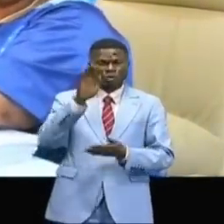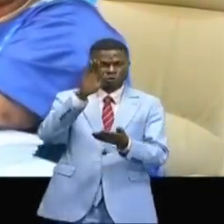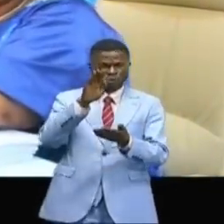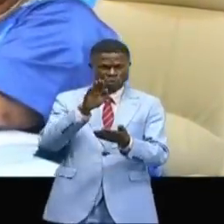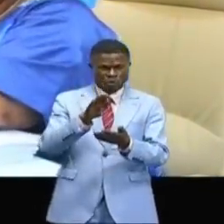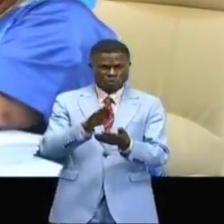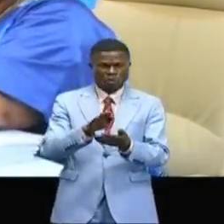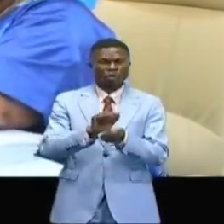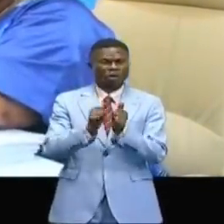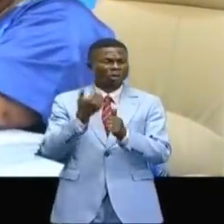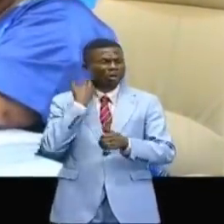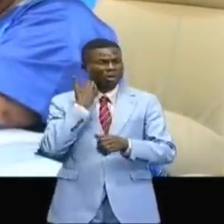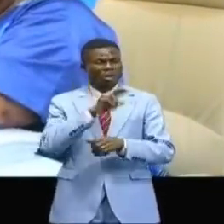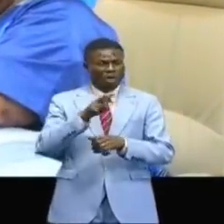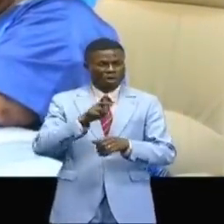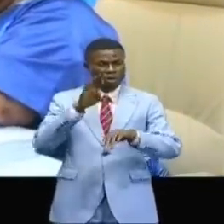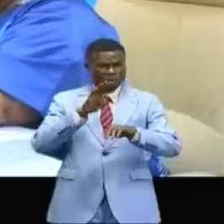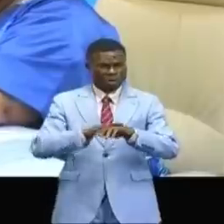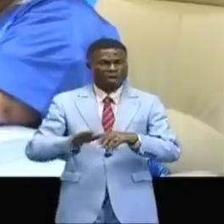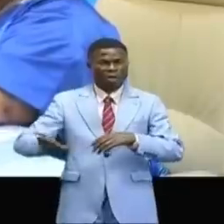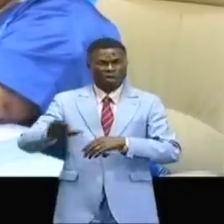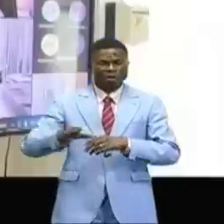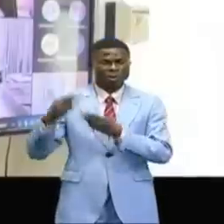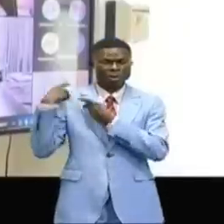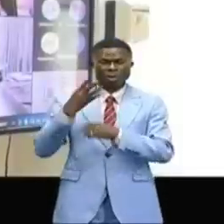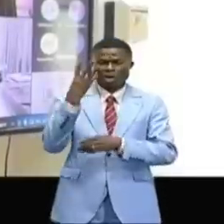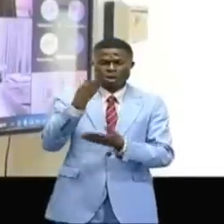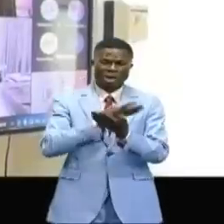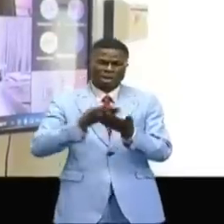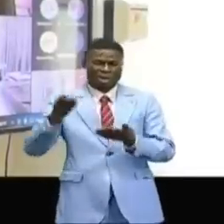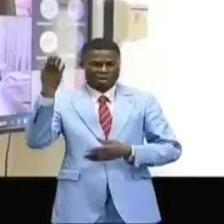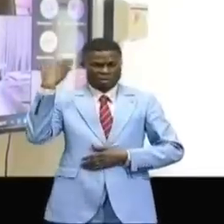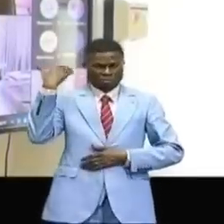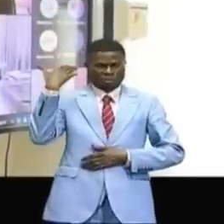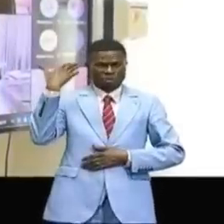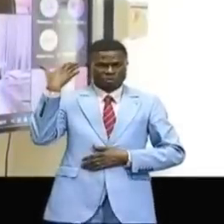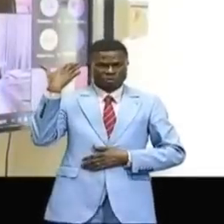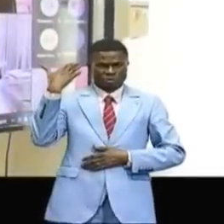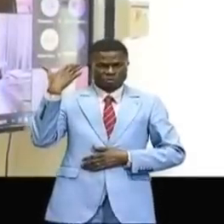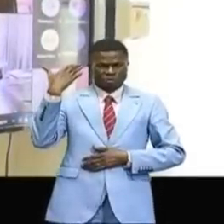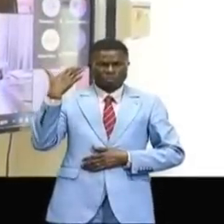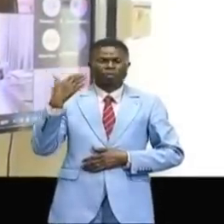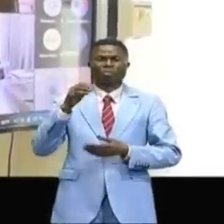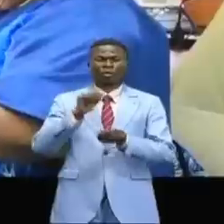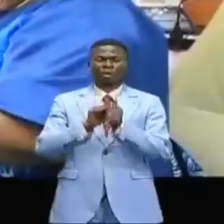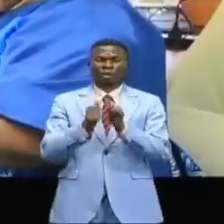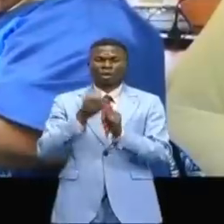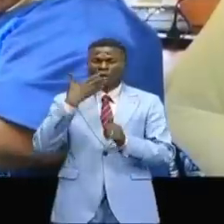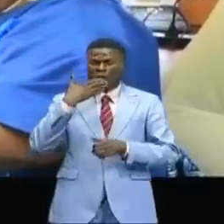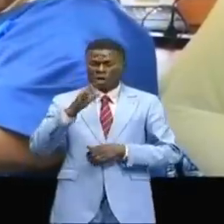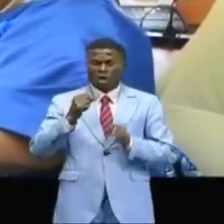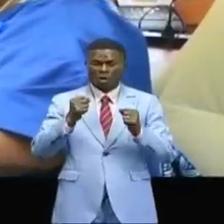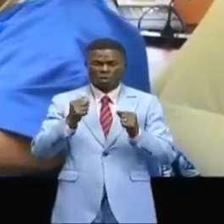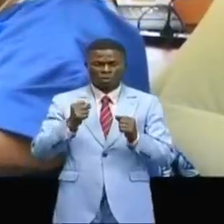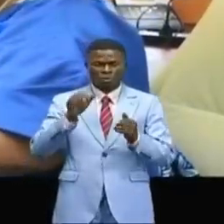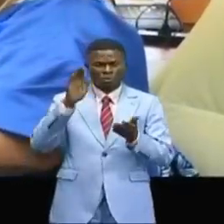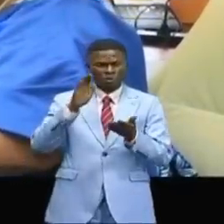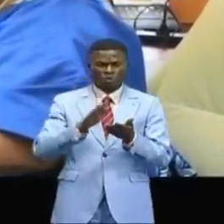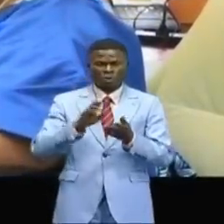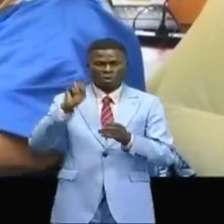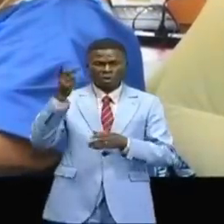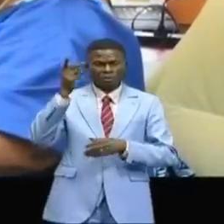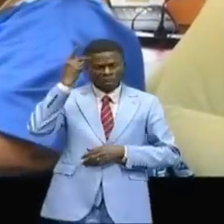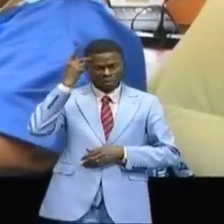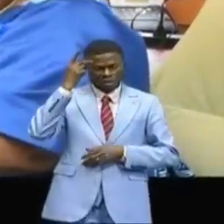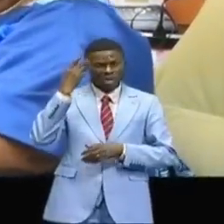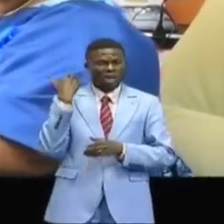cas de Covid-19 est observée dans les pays depuis 4 semaines consécutives et l'épicentre de la pandémie reste la ville-province de